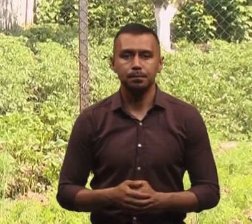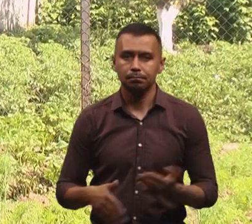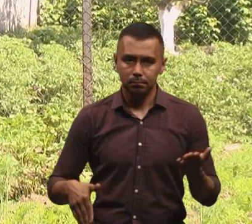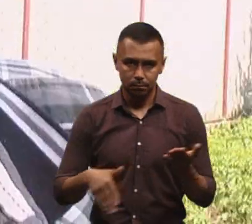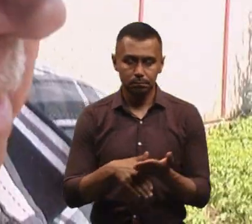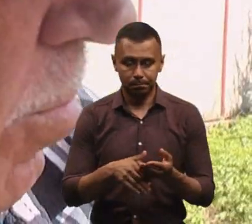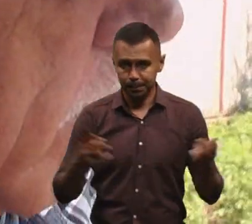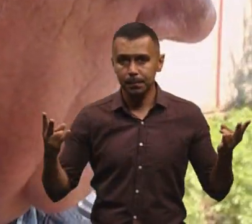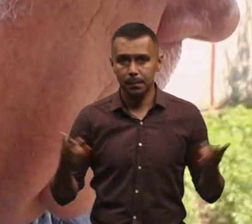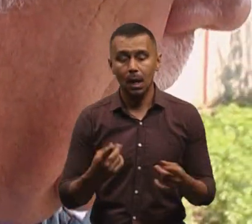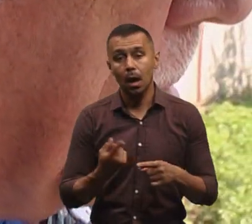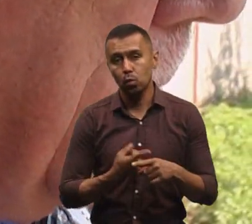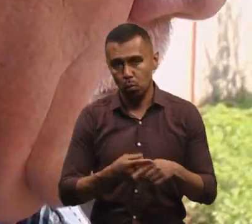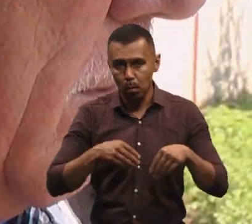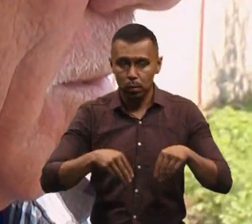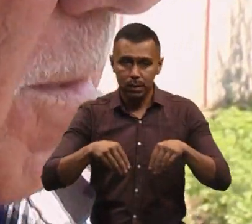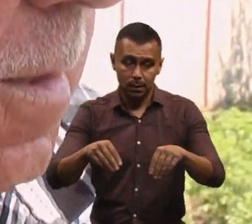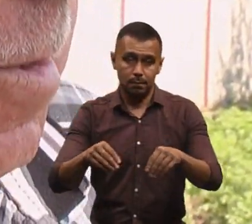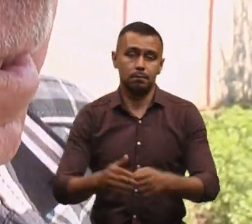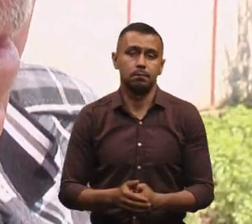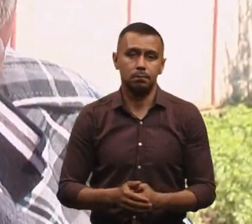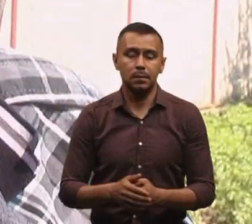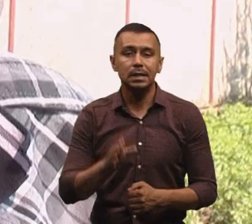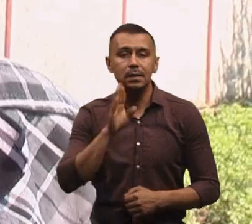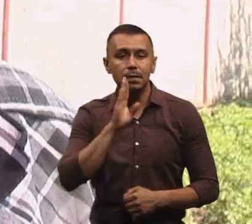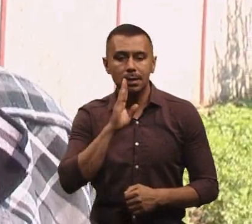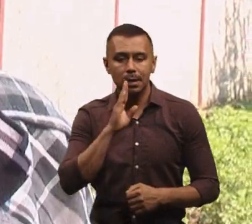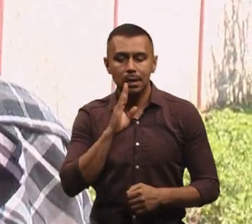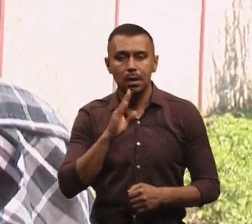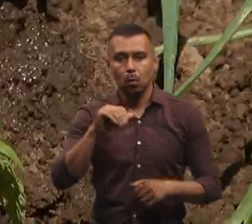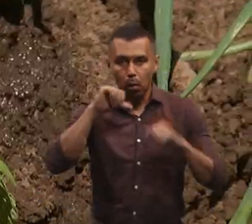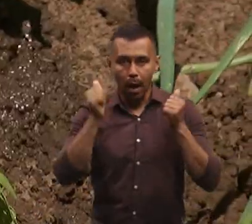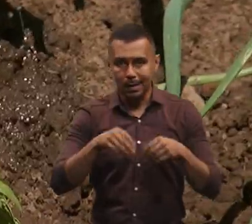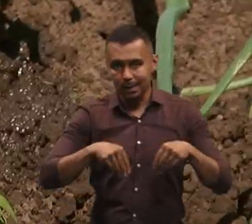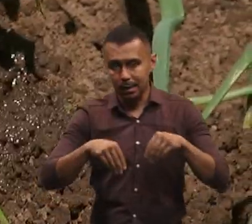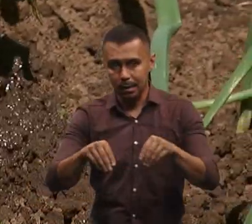Допомогти треба. Картошку садив. Дівчата сіяли буряк.